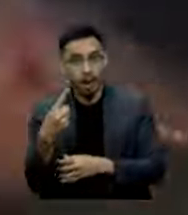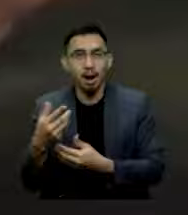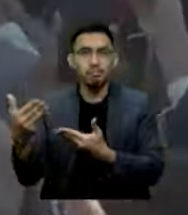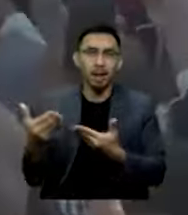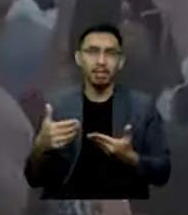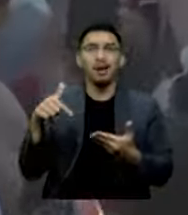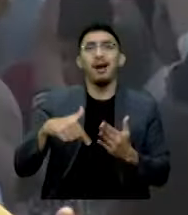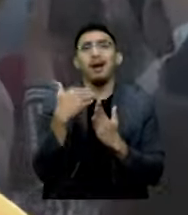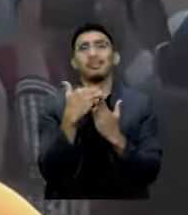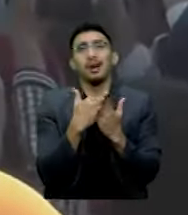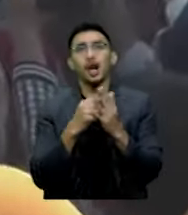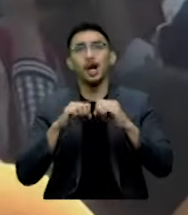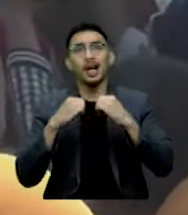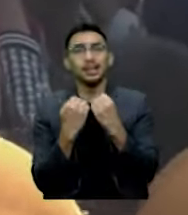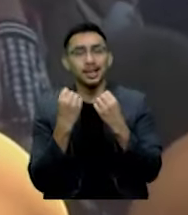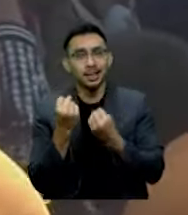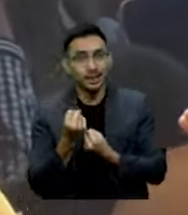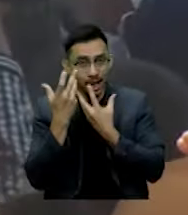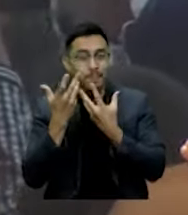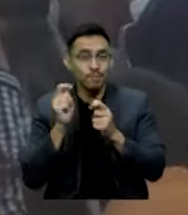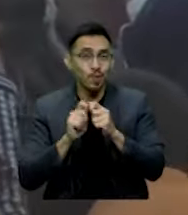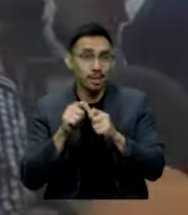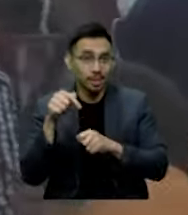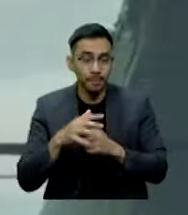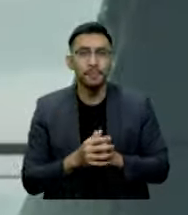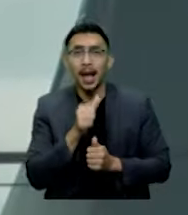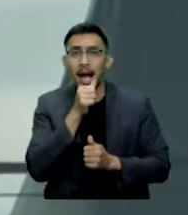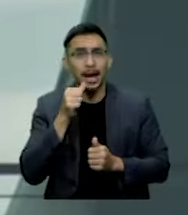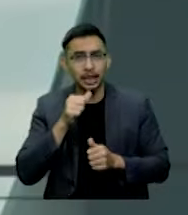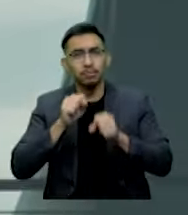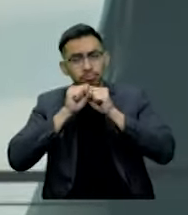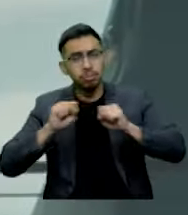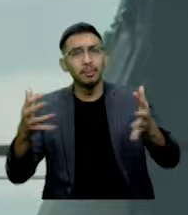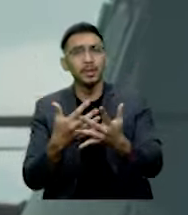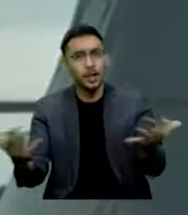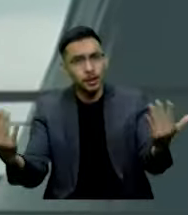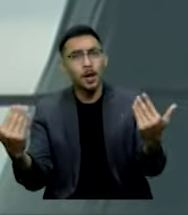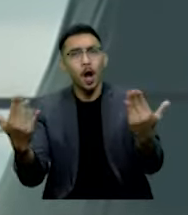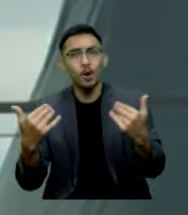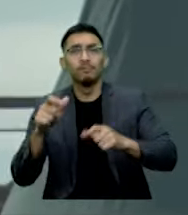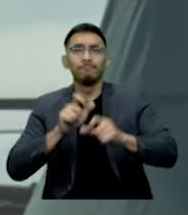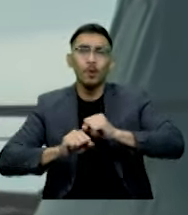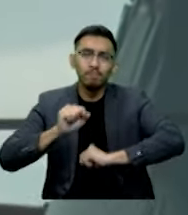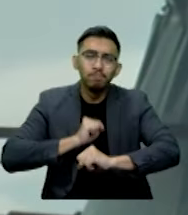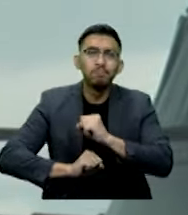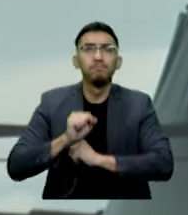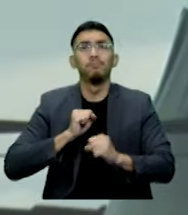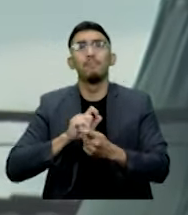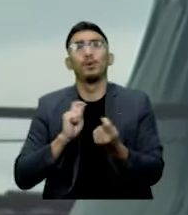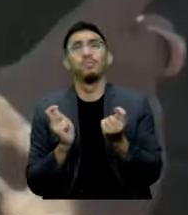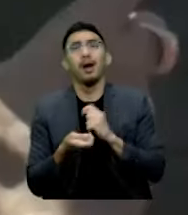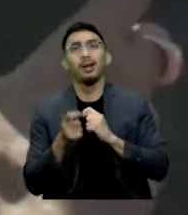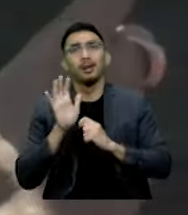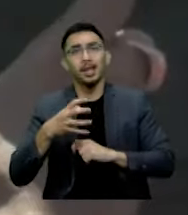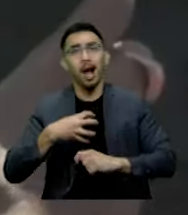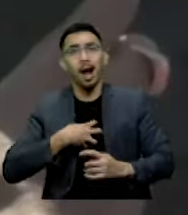akbar yang digelar di sejumlah organisasi Islam. Anies kembali mengajak masyarakat menjadi penggerak perubahan saat memberikan hak suara 14